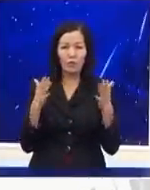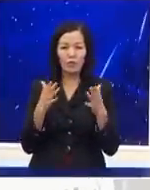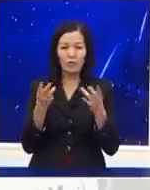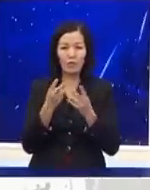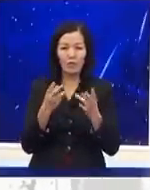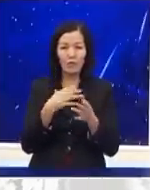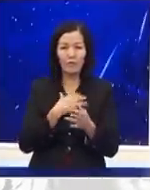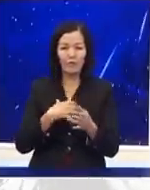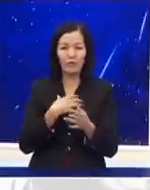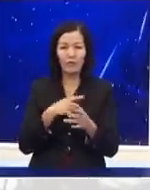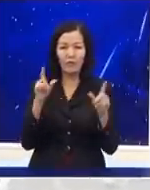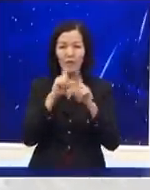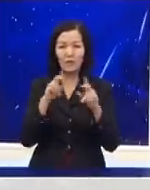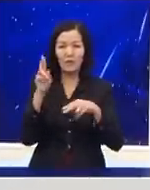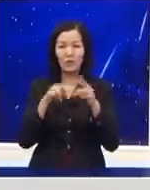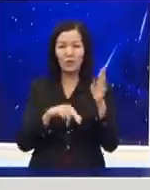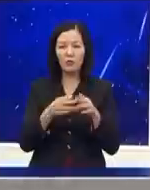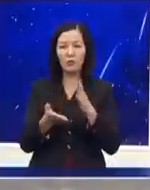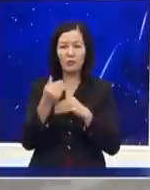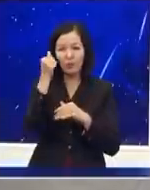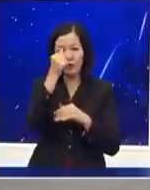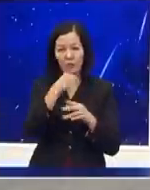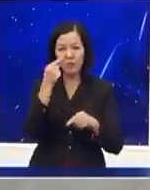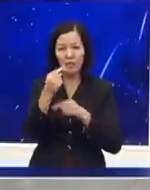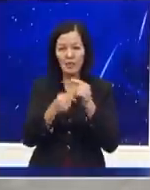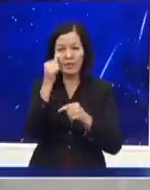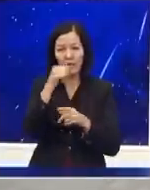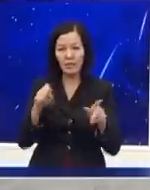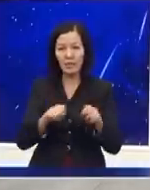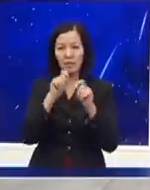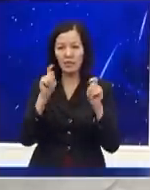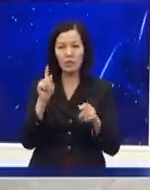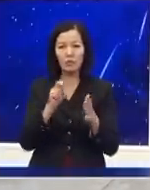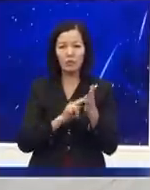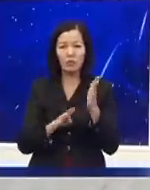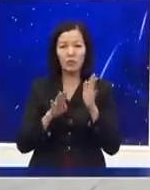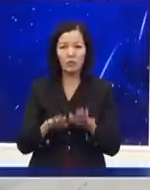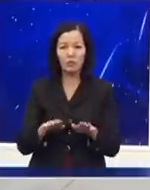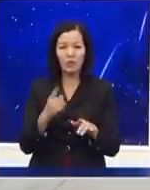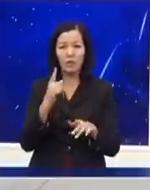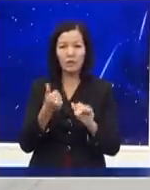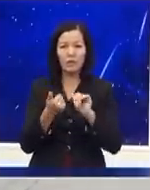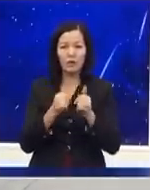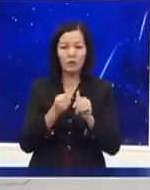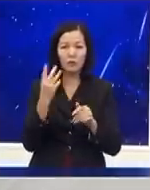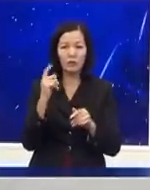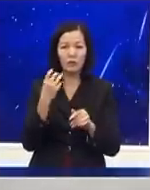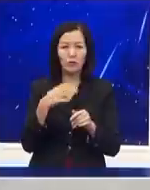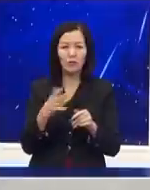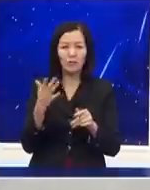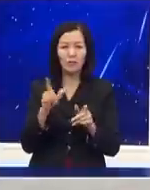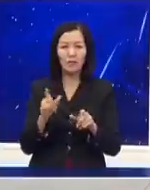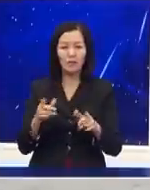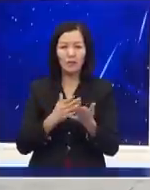көмегін тигізеді. Бұл кешен құрылысы былтыр басталған, келер айда пайдалануға беріледі. 180 орындық. Мұнда бір ауысымда 145 адамға дейін